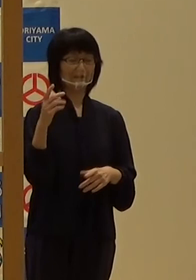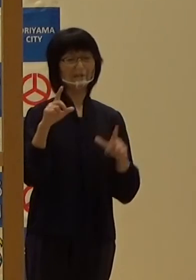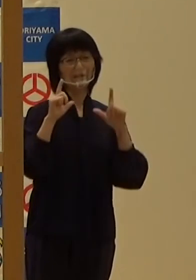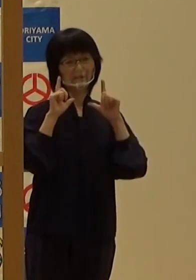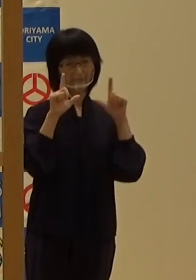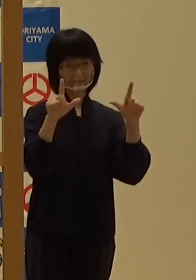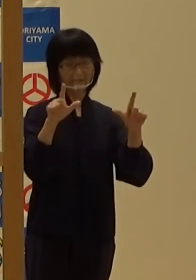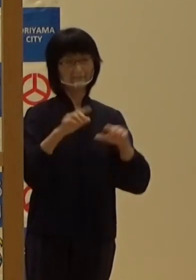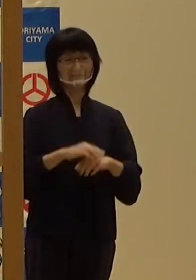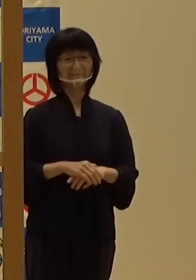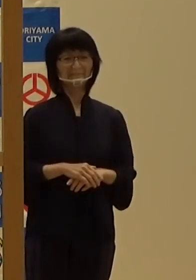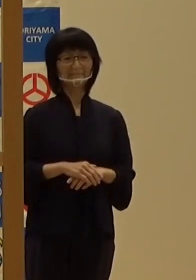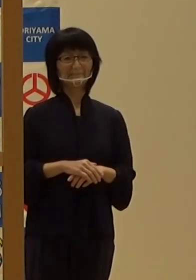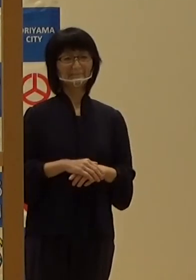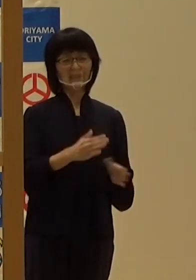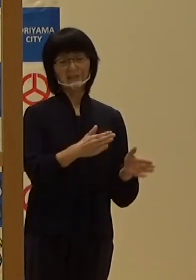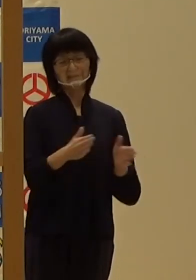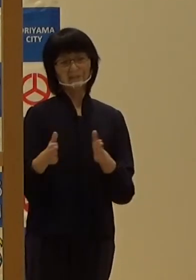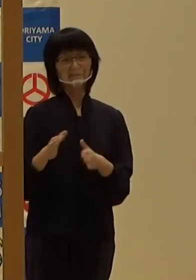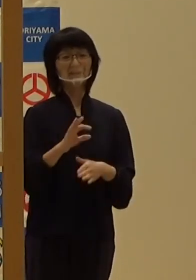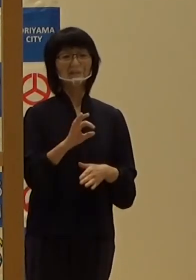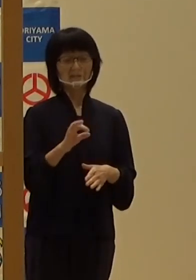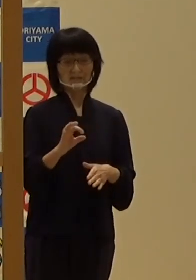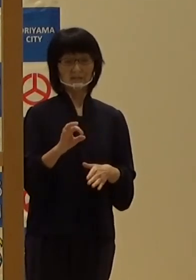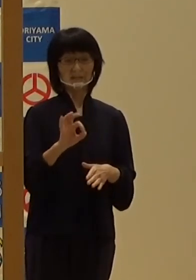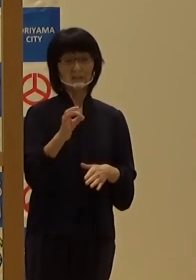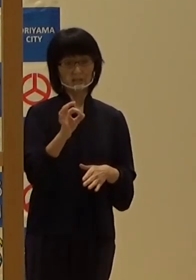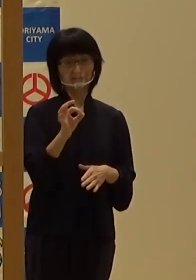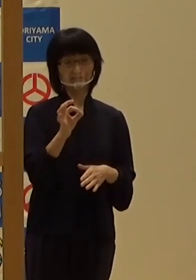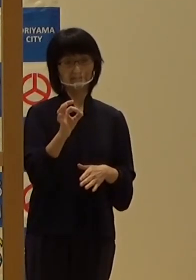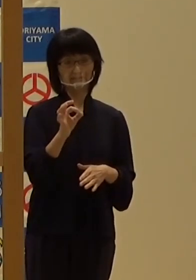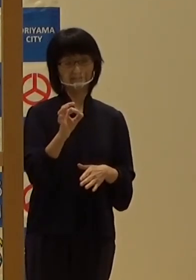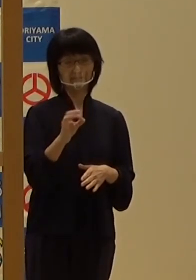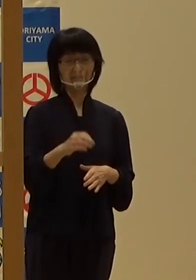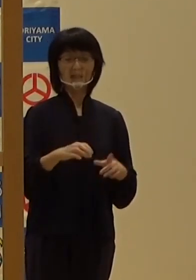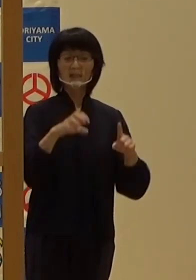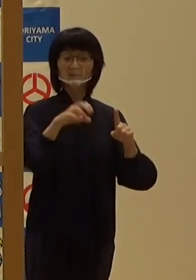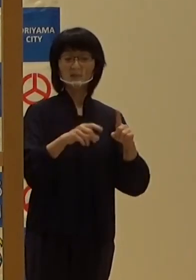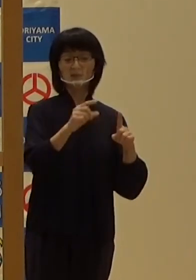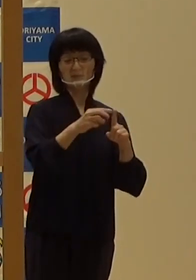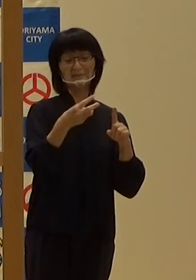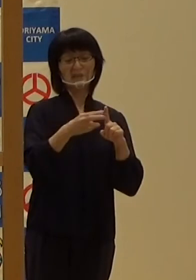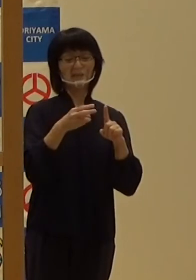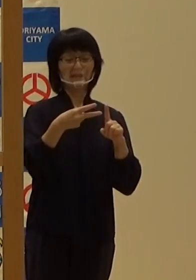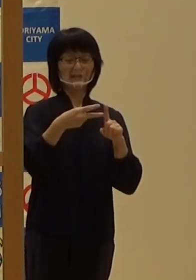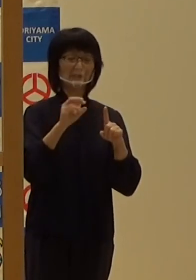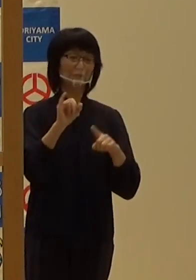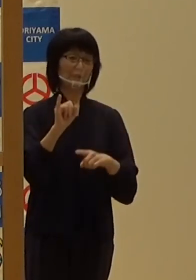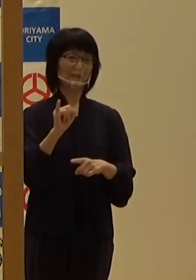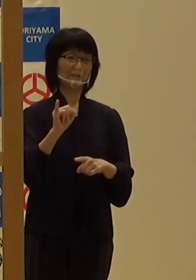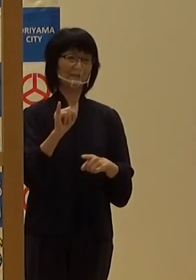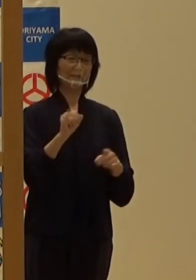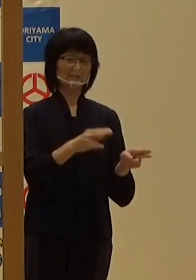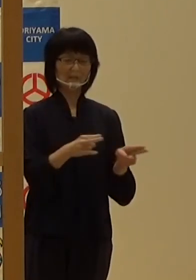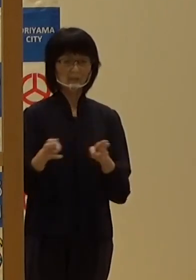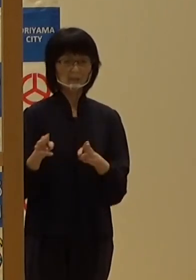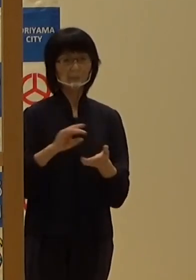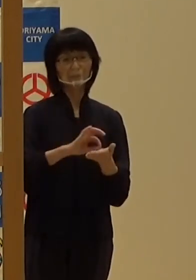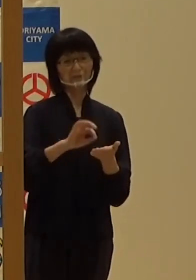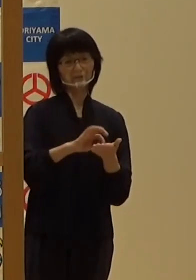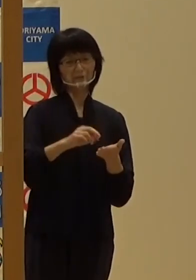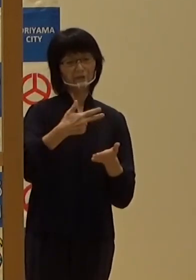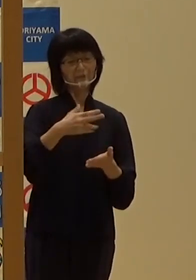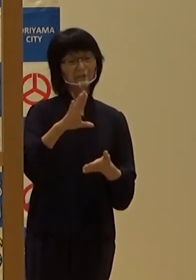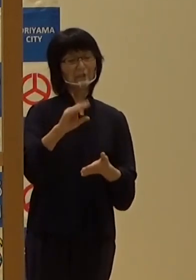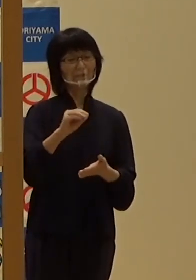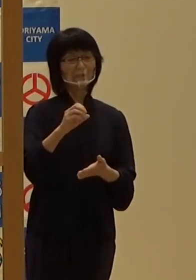明差し上げますが、こちらのパーク PFI 事業を活用することによりまして、先ほど7億円の